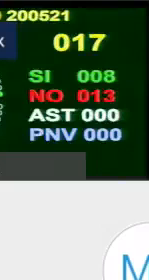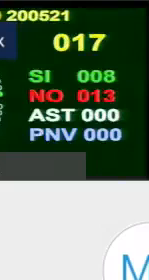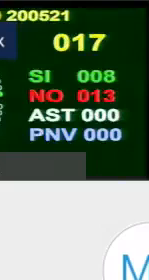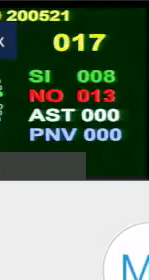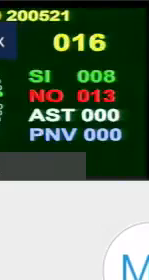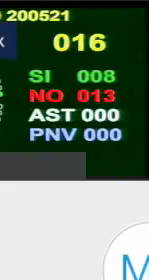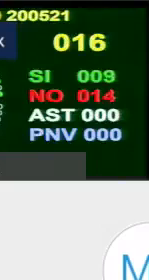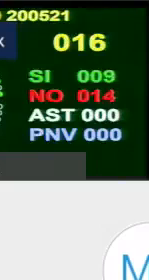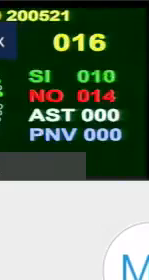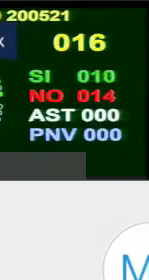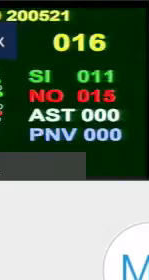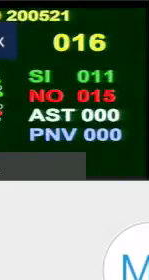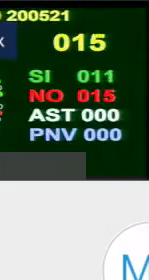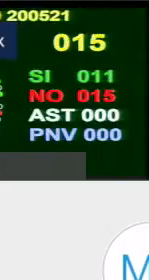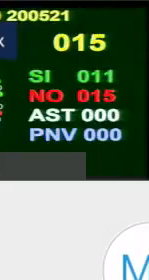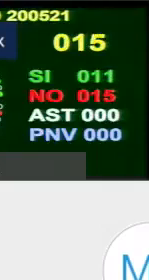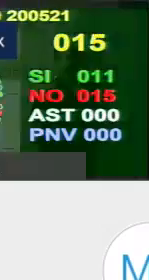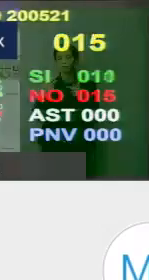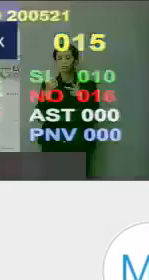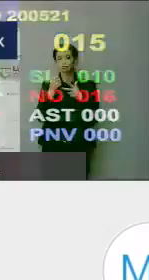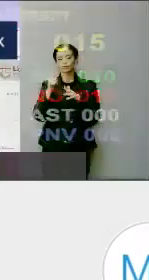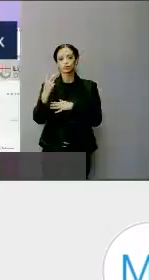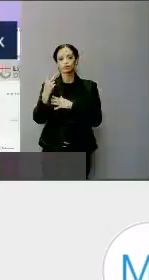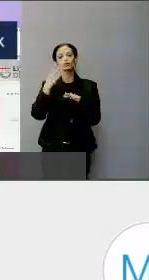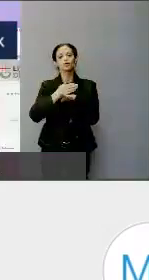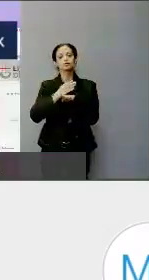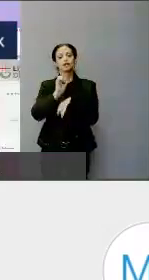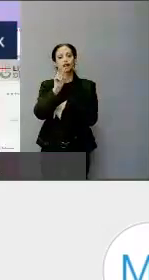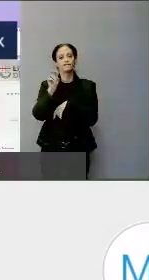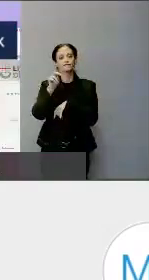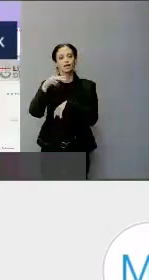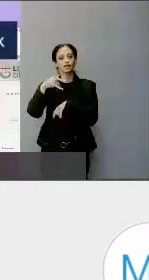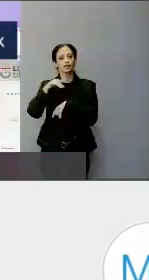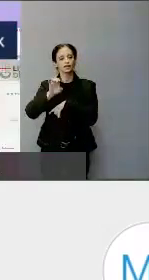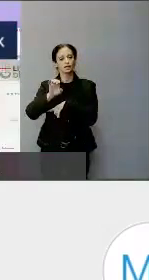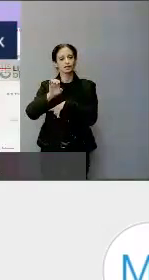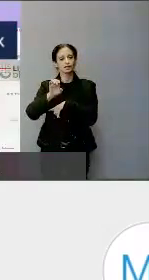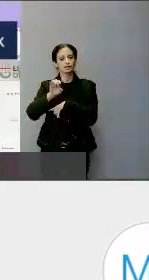da remoto su 172 consigliera avvenente